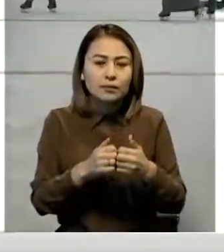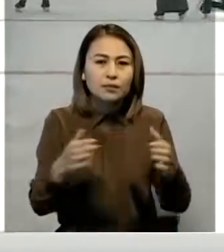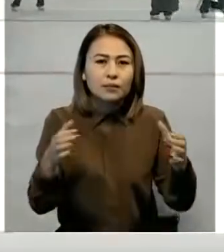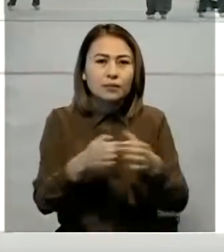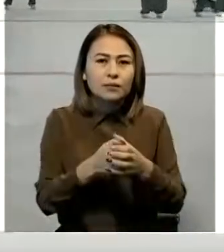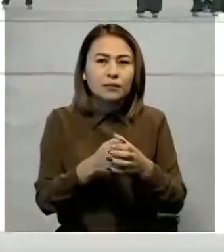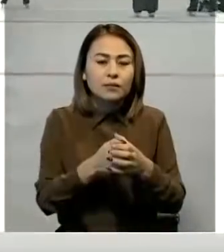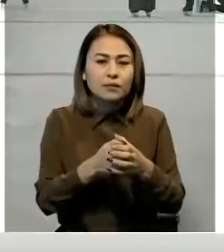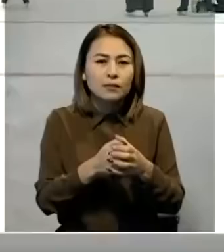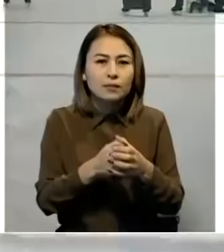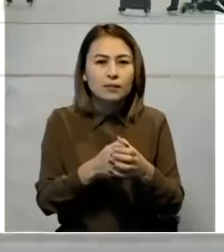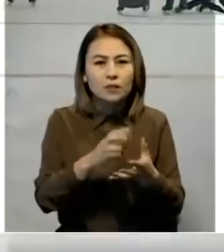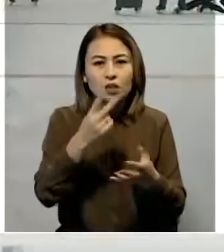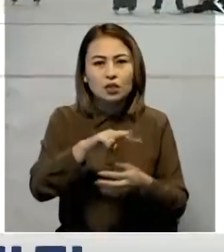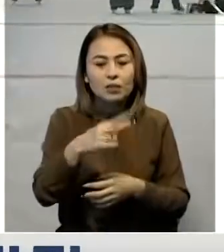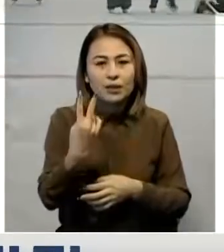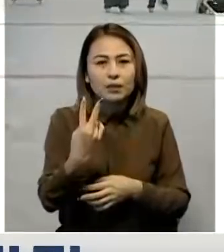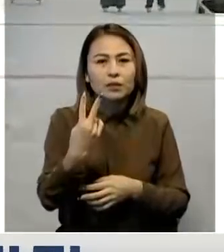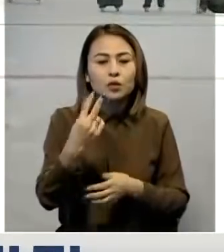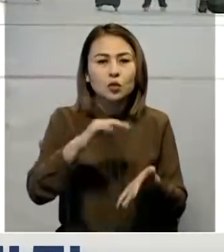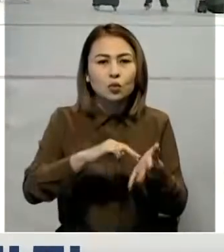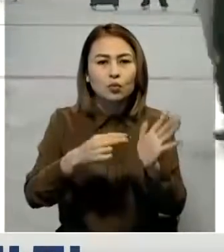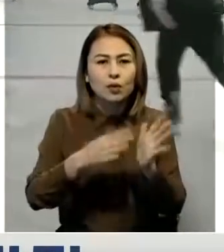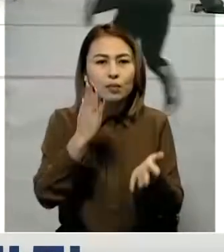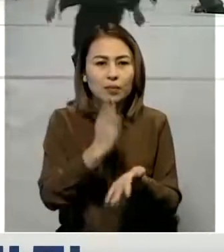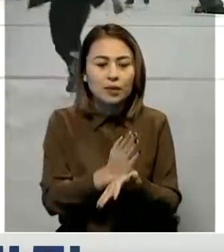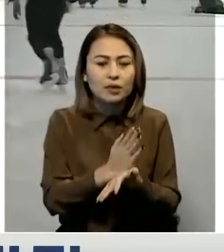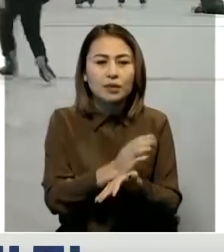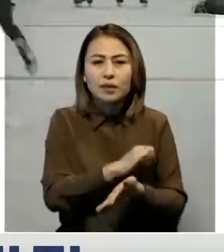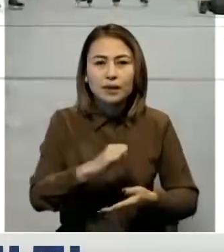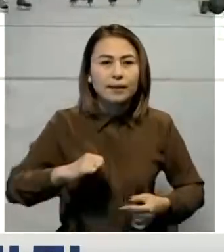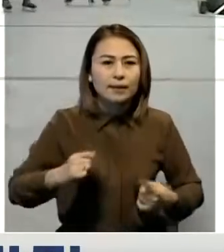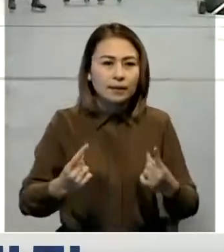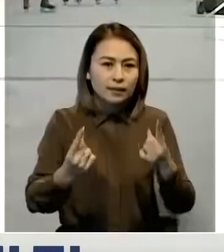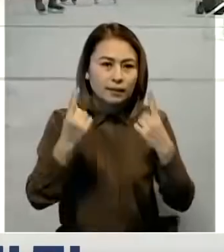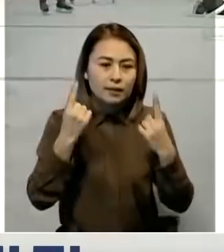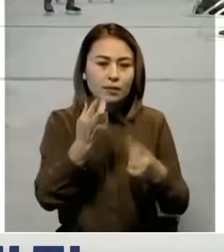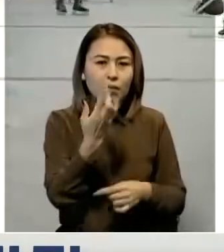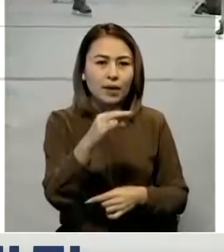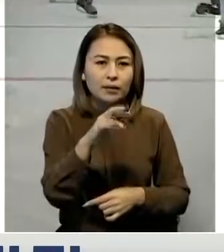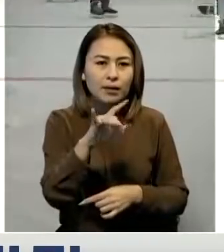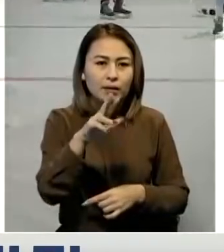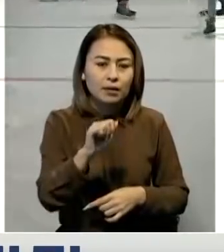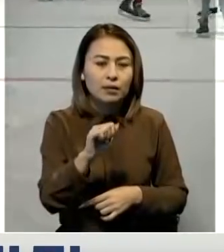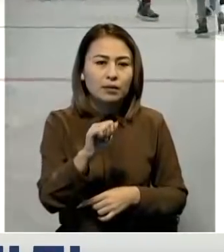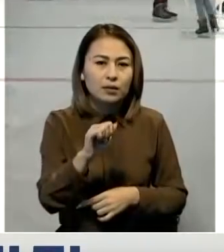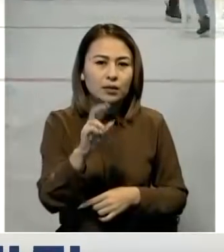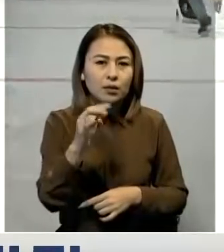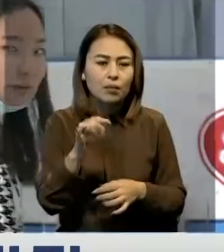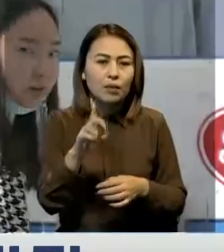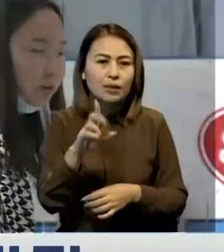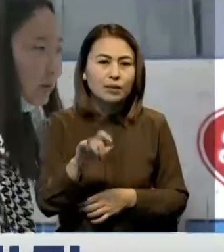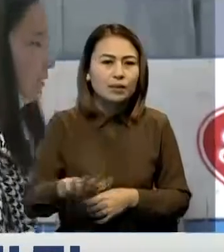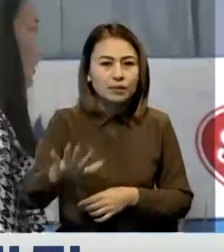мақсатында өңірде 22 жоба жүзеге асып жатыр. Соның ең ірісі байдарка және каноэ есу базасы.